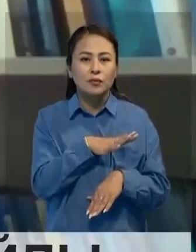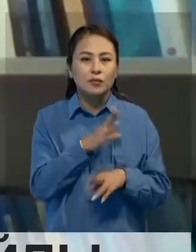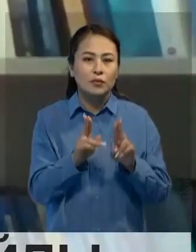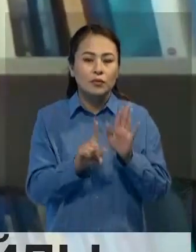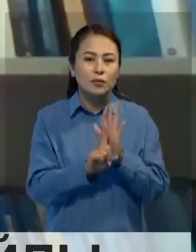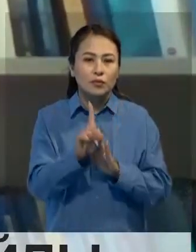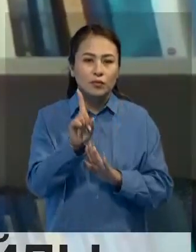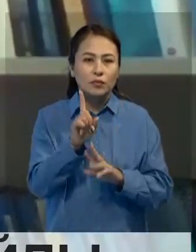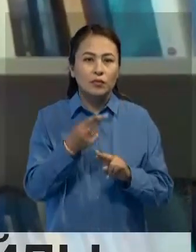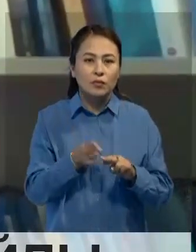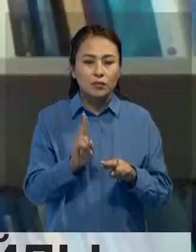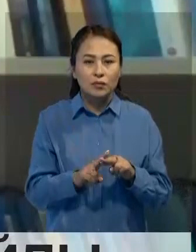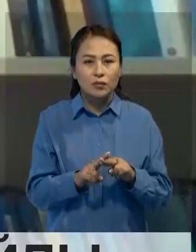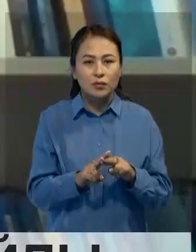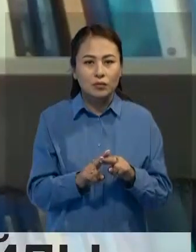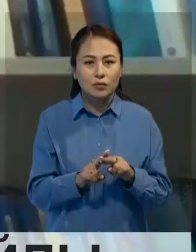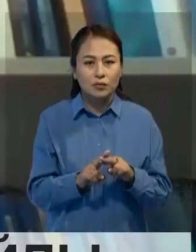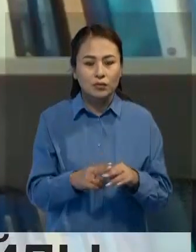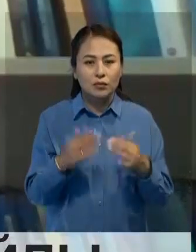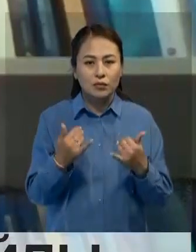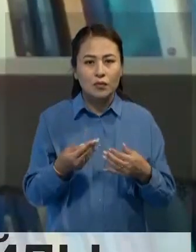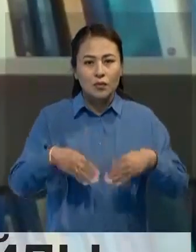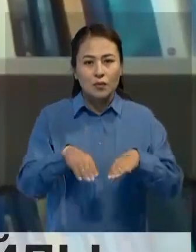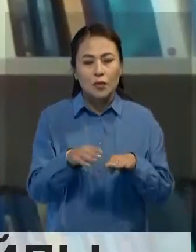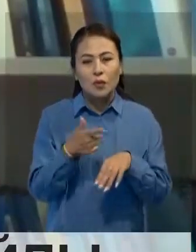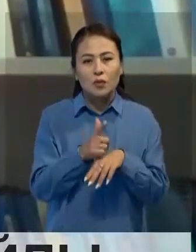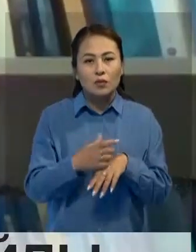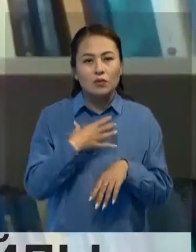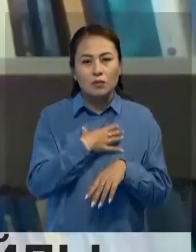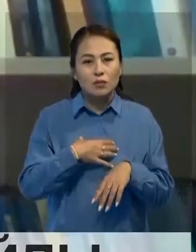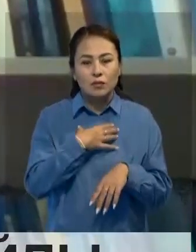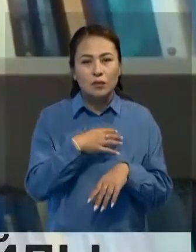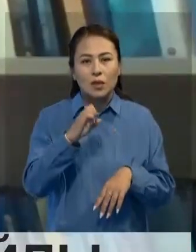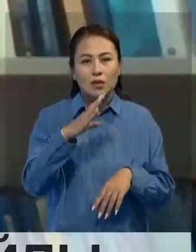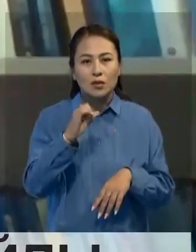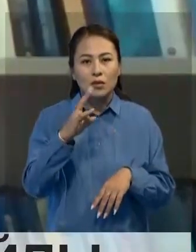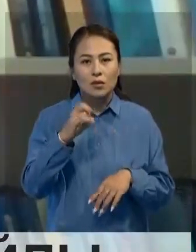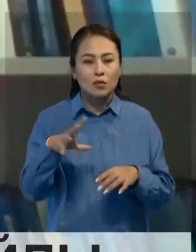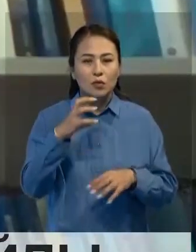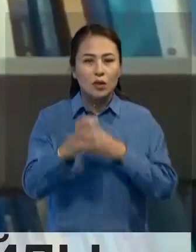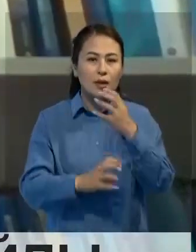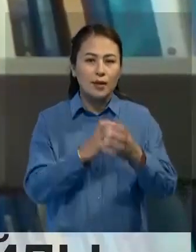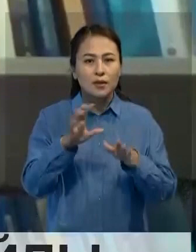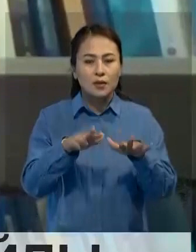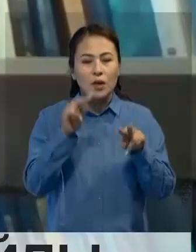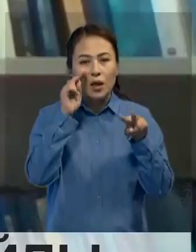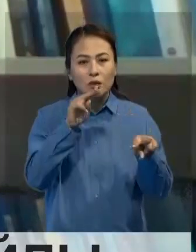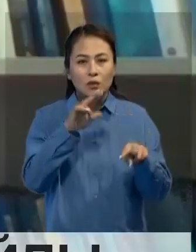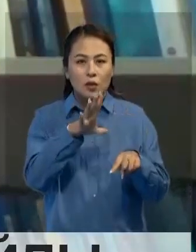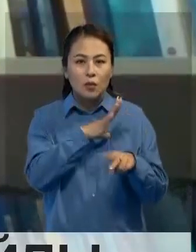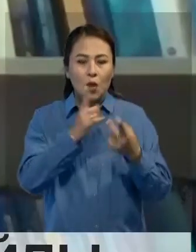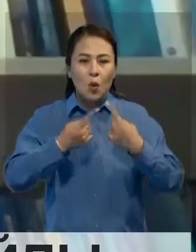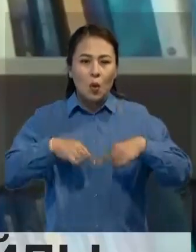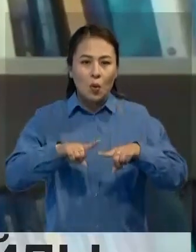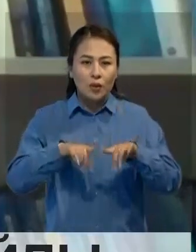процестер басталады. Сол үшін осындай нәрселерді өте маңызды деп біздің Астанаға бүкіл халықаралық бақылаушылар да қарап отырды, қоғам